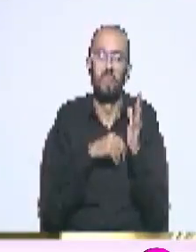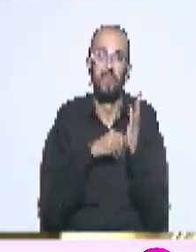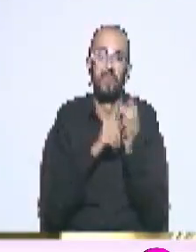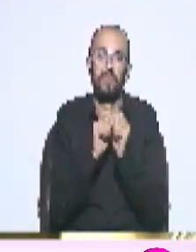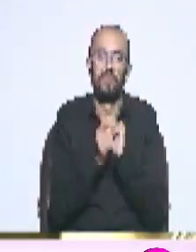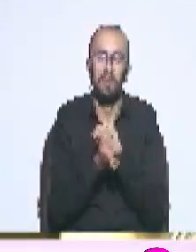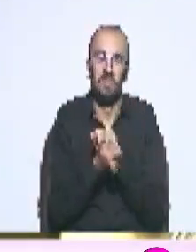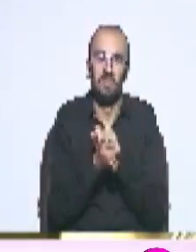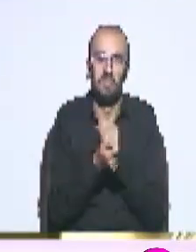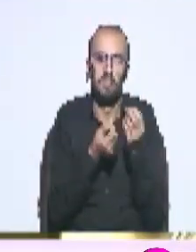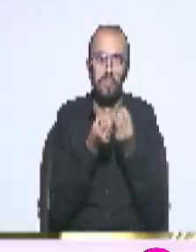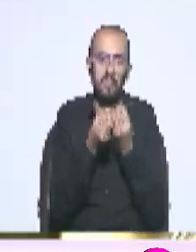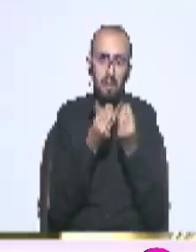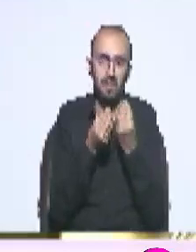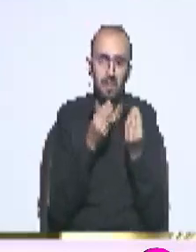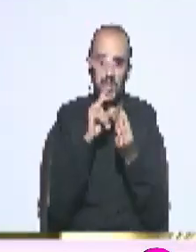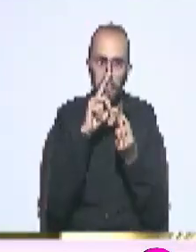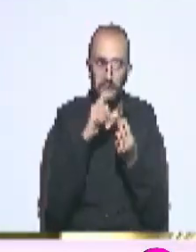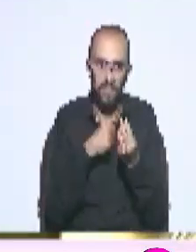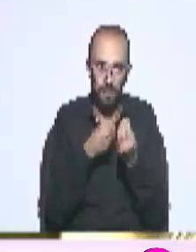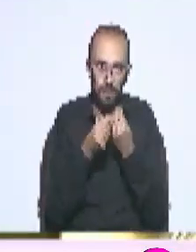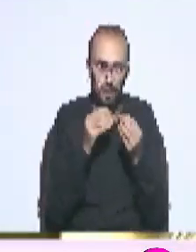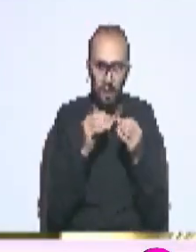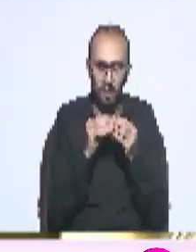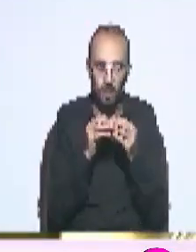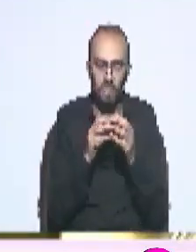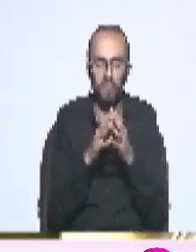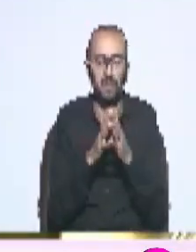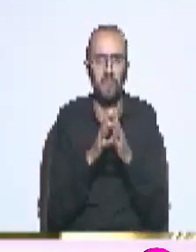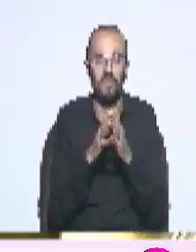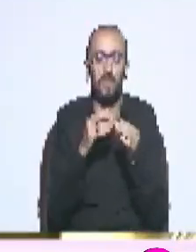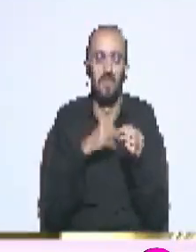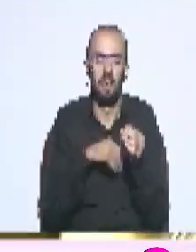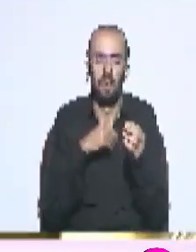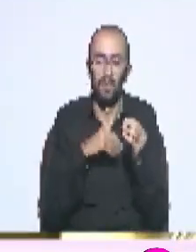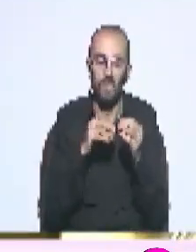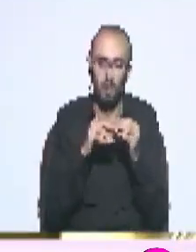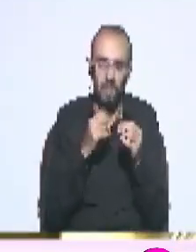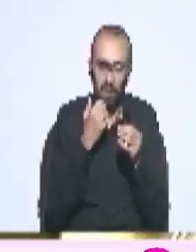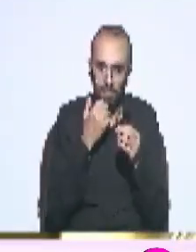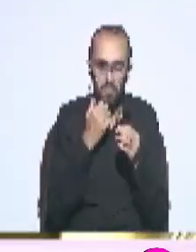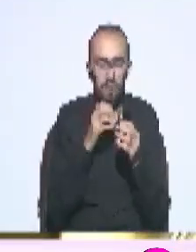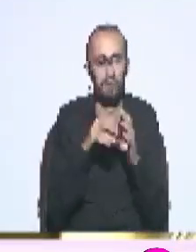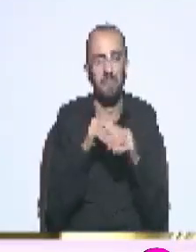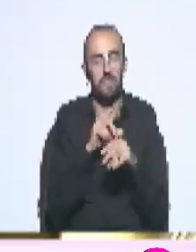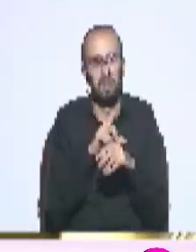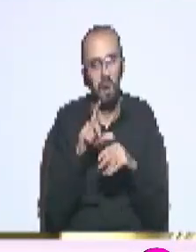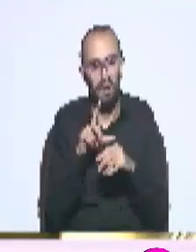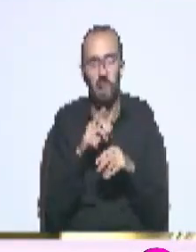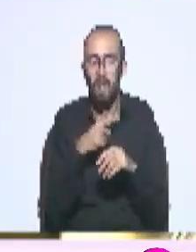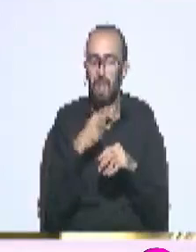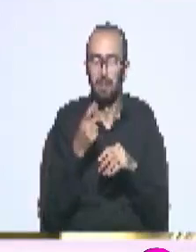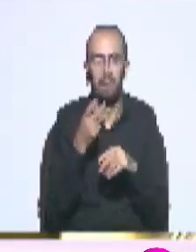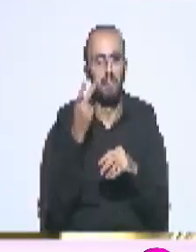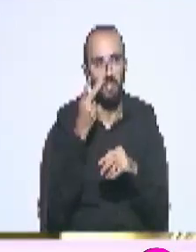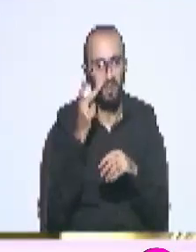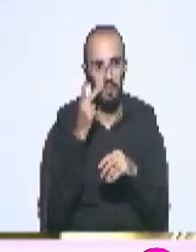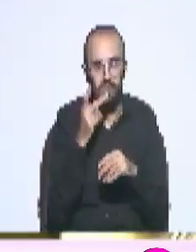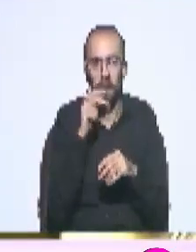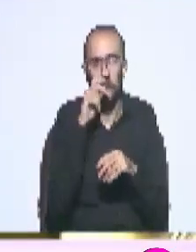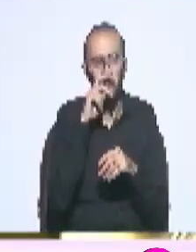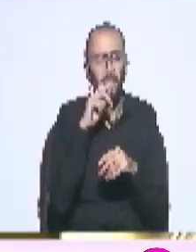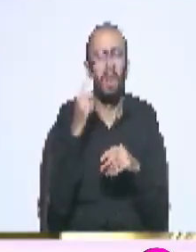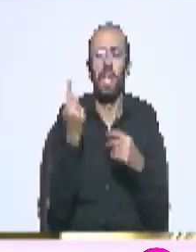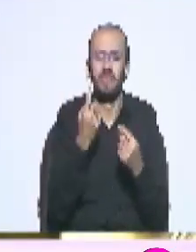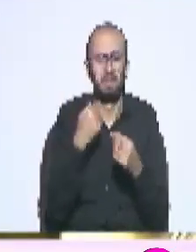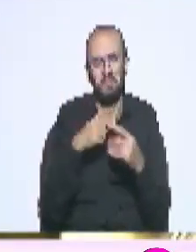نتصارح مع نفسنا فيها وان انا عايز اقول لنفسي بقى انا عملت ايه غلط عملت ايه صح انا عادي ان انا اغلط مش طبيعي يعني ان انا